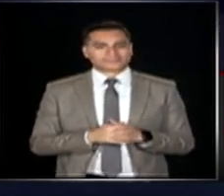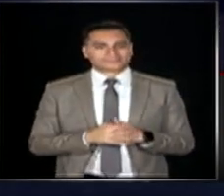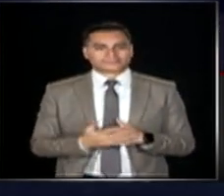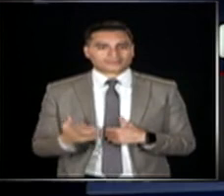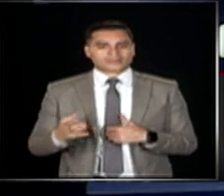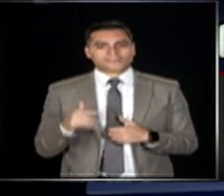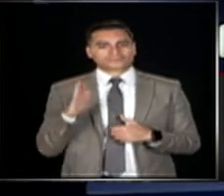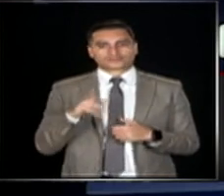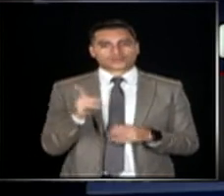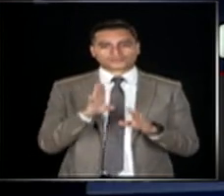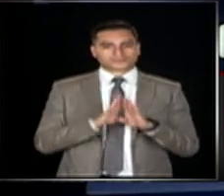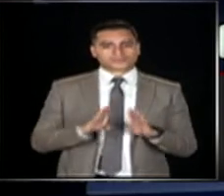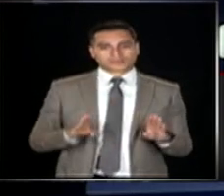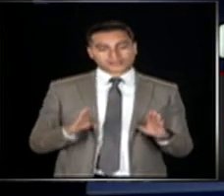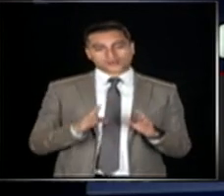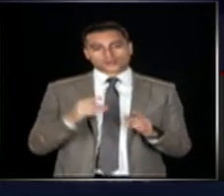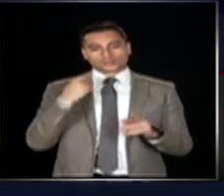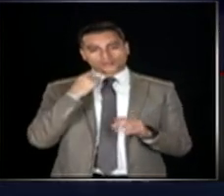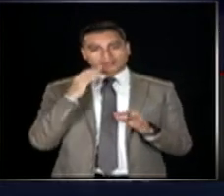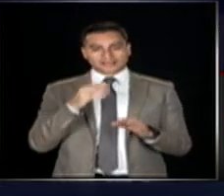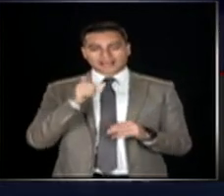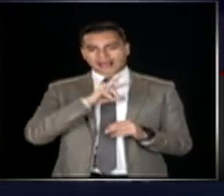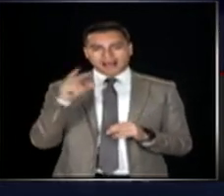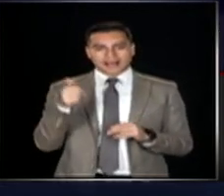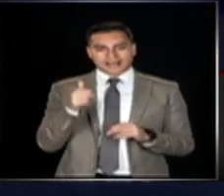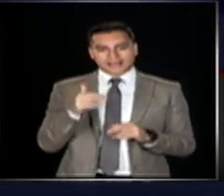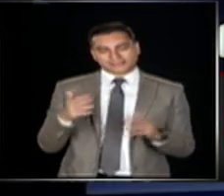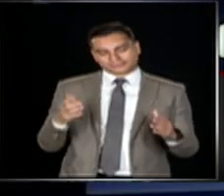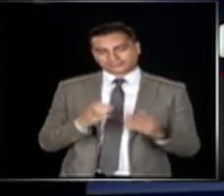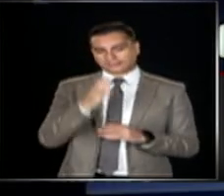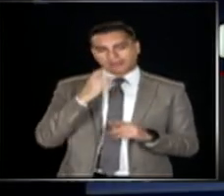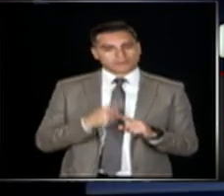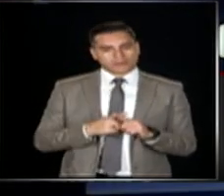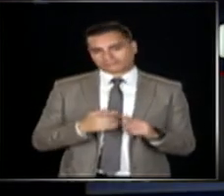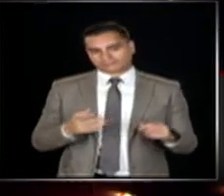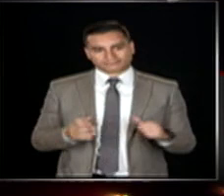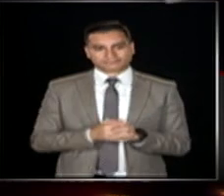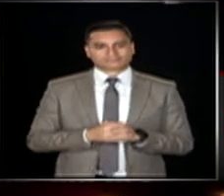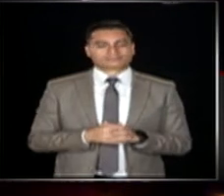ما كانش في المسرحيه خساره يا الاء هارلك اجابه خاطئه